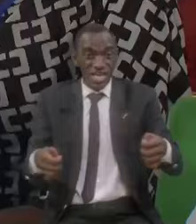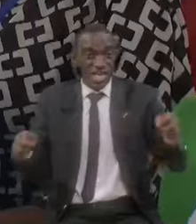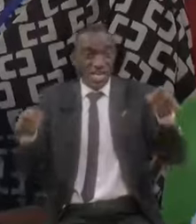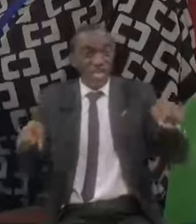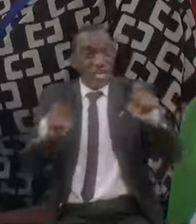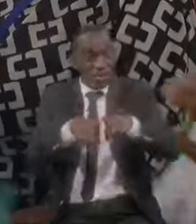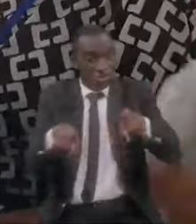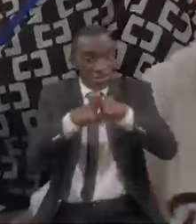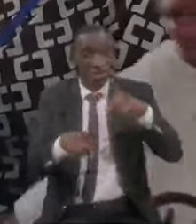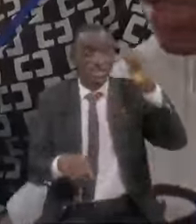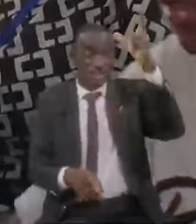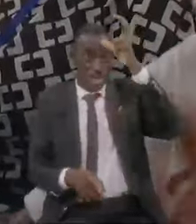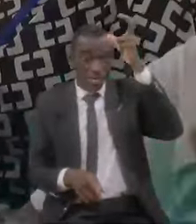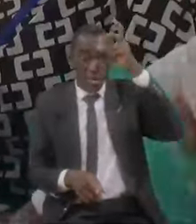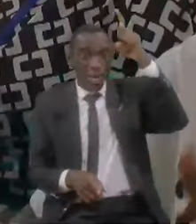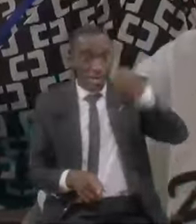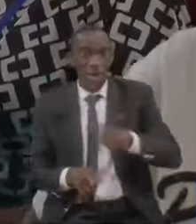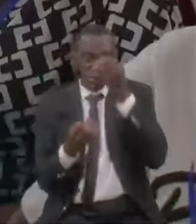va obéir.